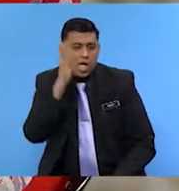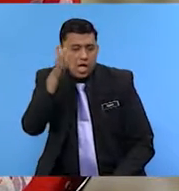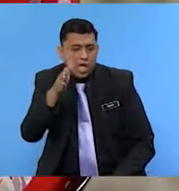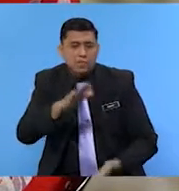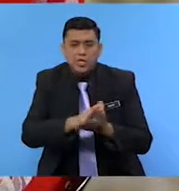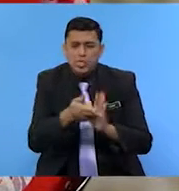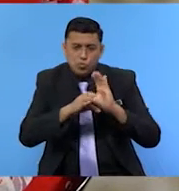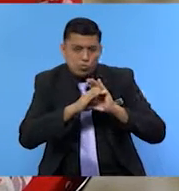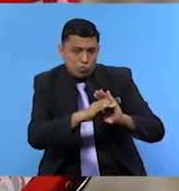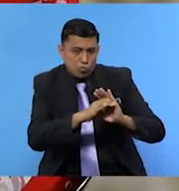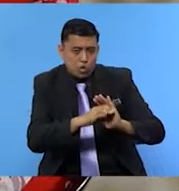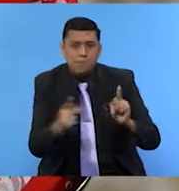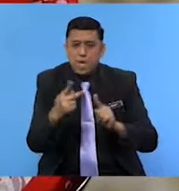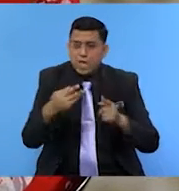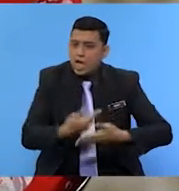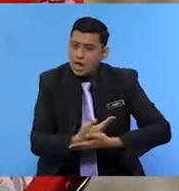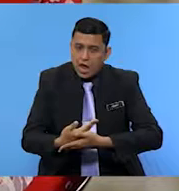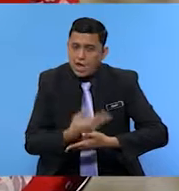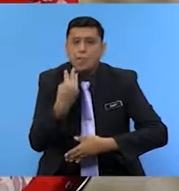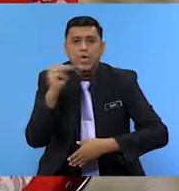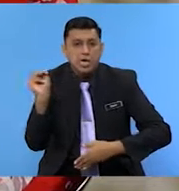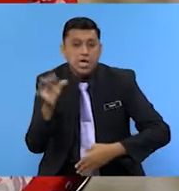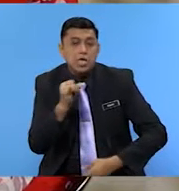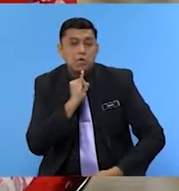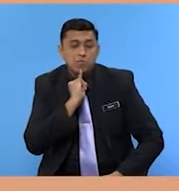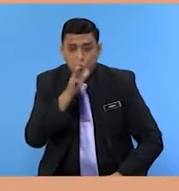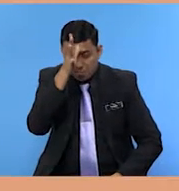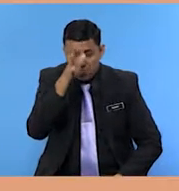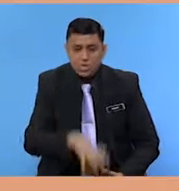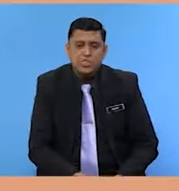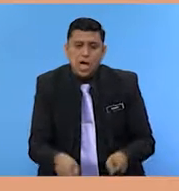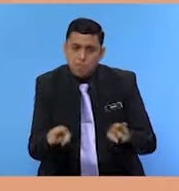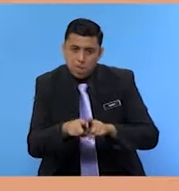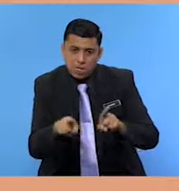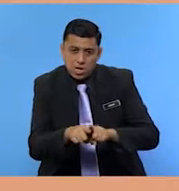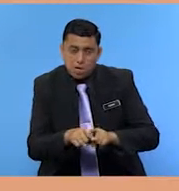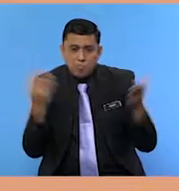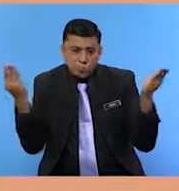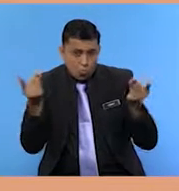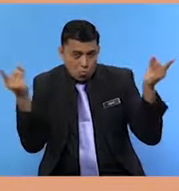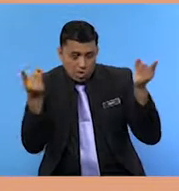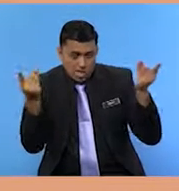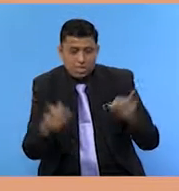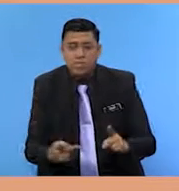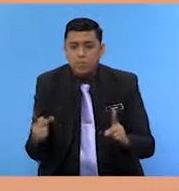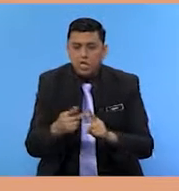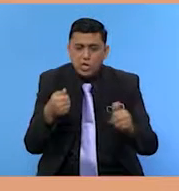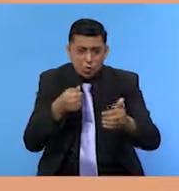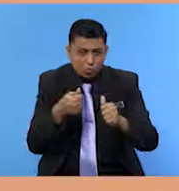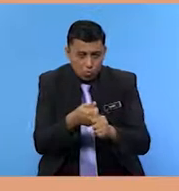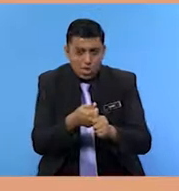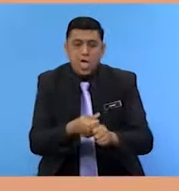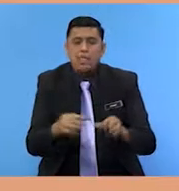suri teladan kepada anak-anak mereka. So, ibu bapa juga perlu memberi dorongan kepada anak-anak untuk menyertai